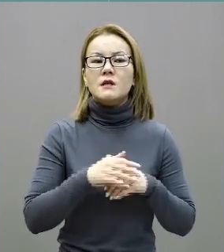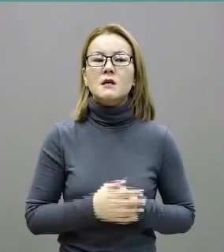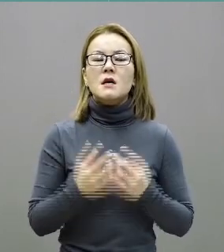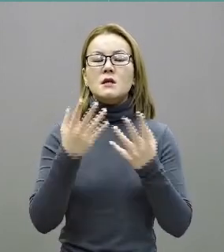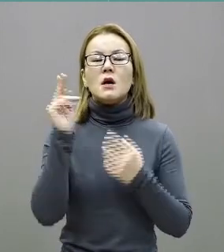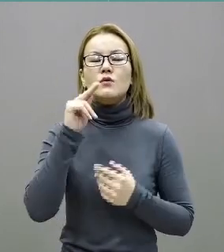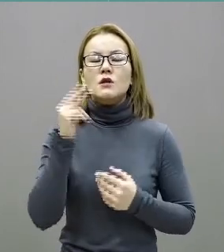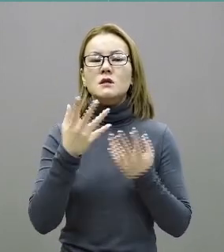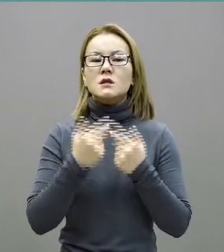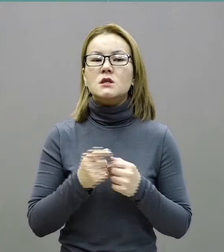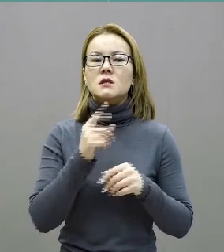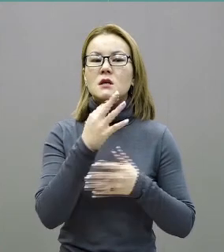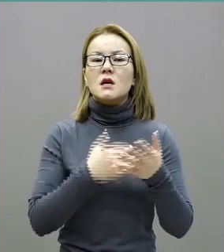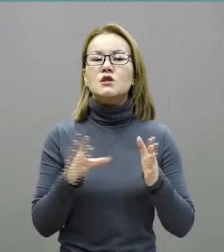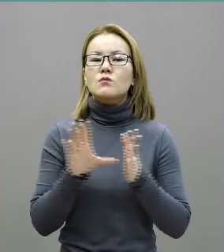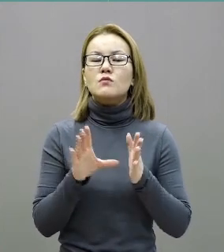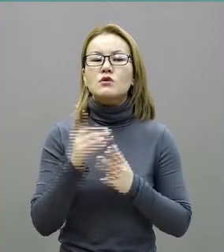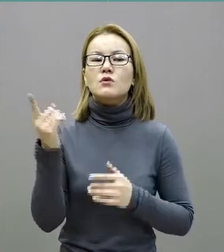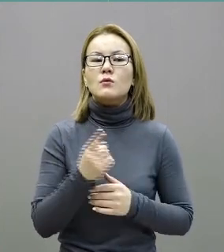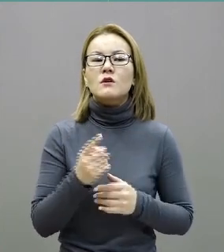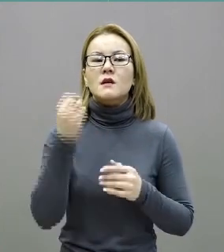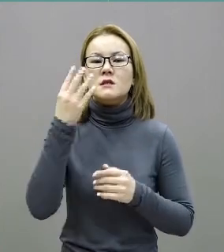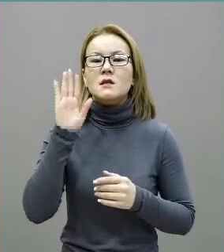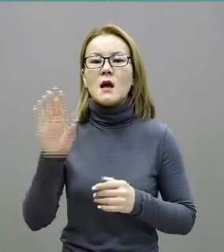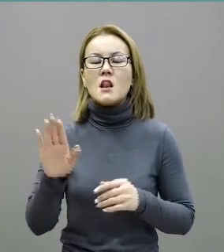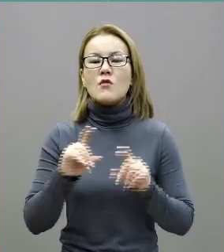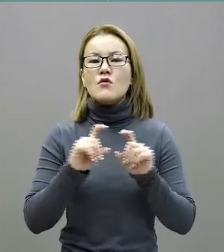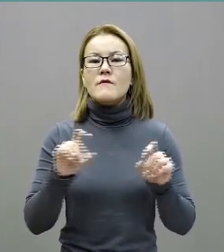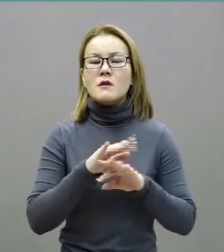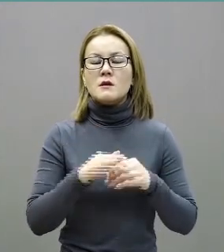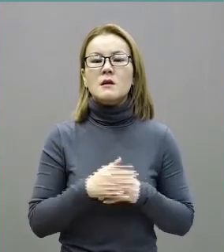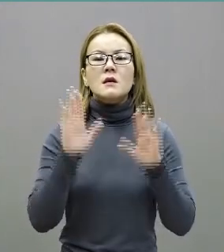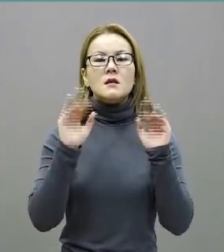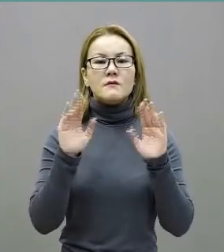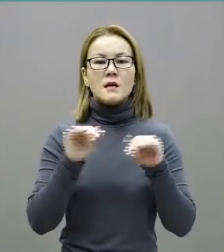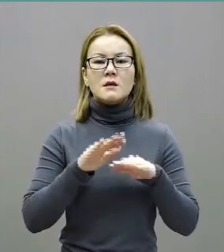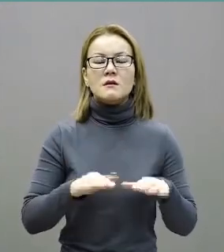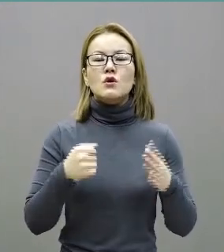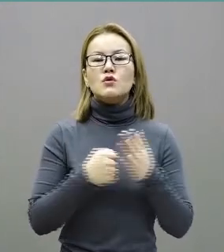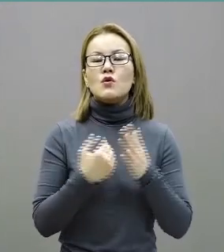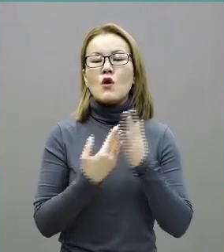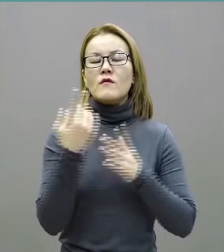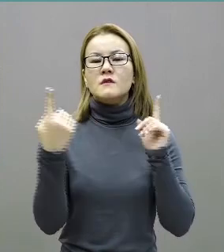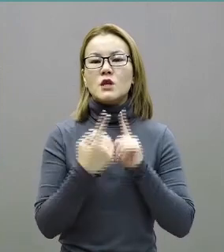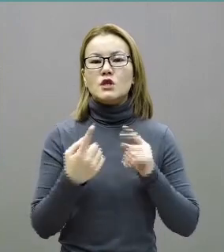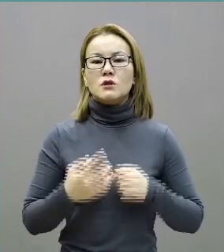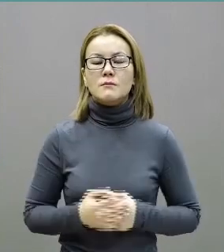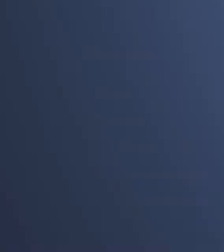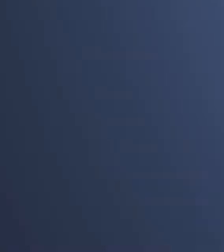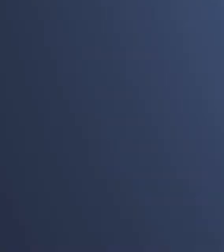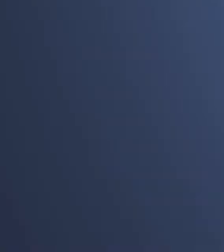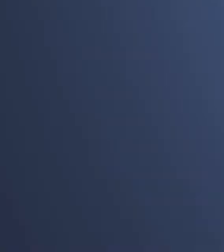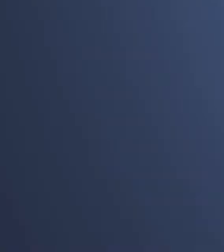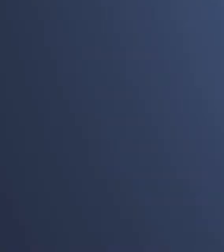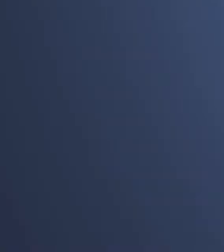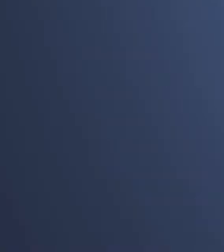научились решать задачи с помощью дробно рационального уравнения до свидания ребята до новых встреч